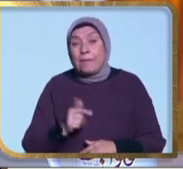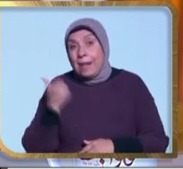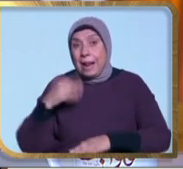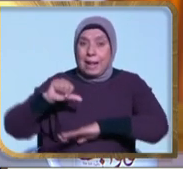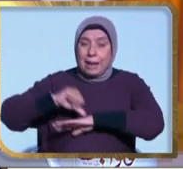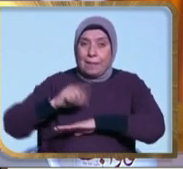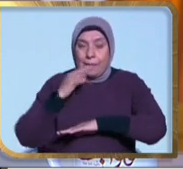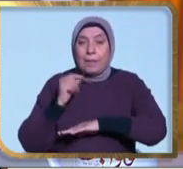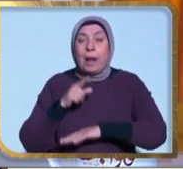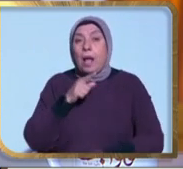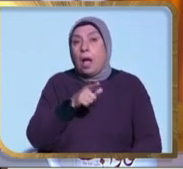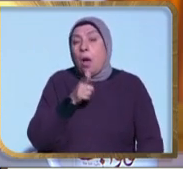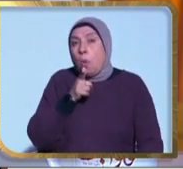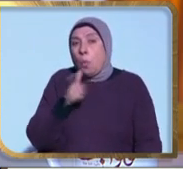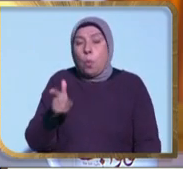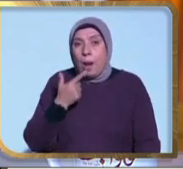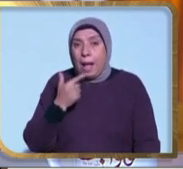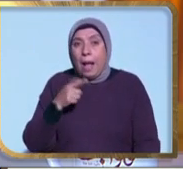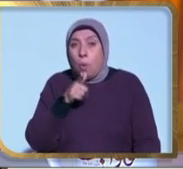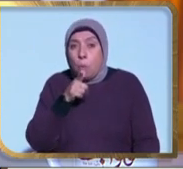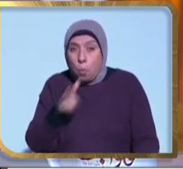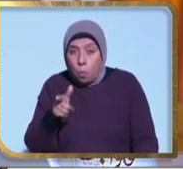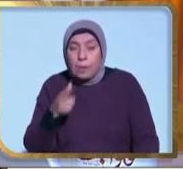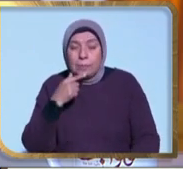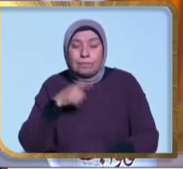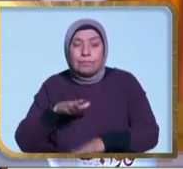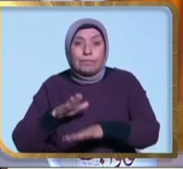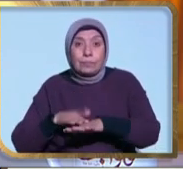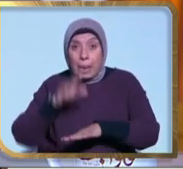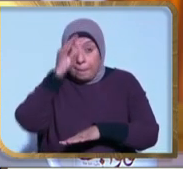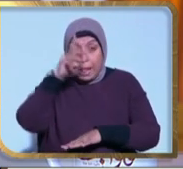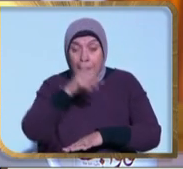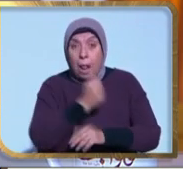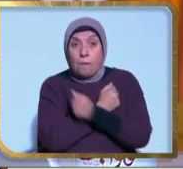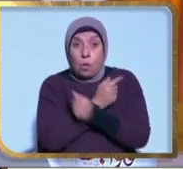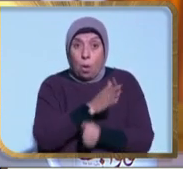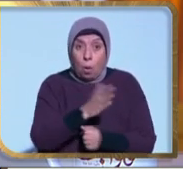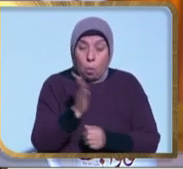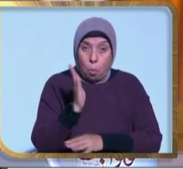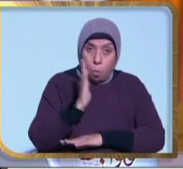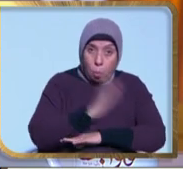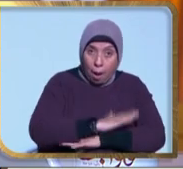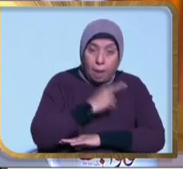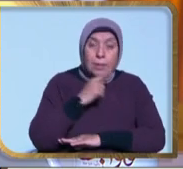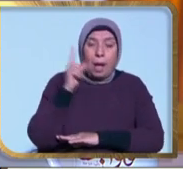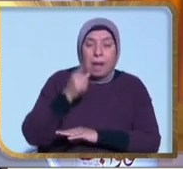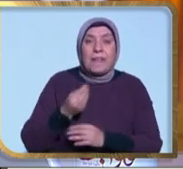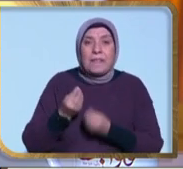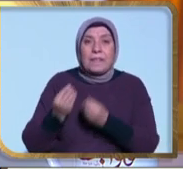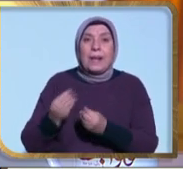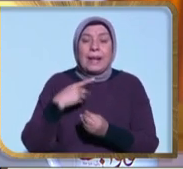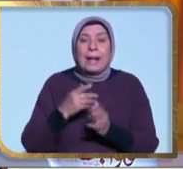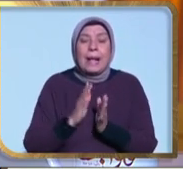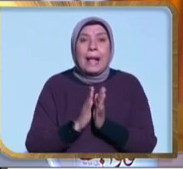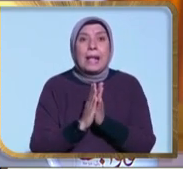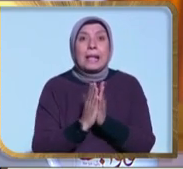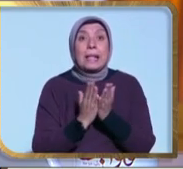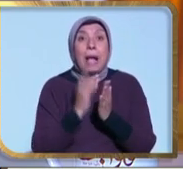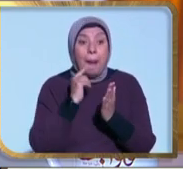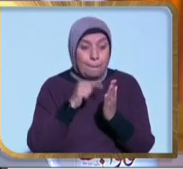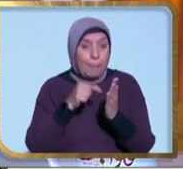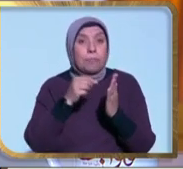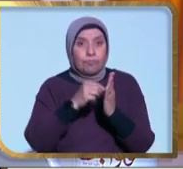فرعون جاءهم موسى عليه السلام بكتاب من الله تعالى فيه اوامر